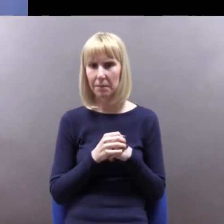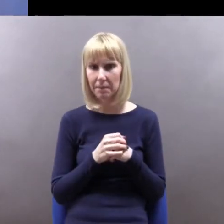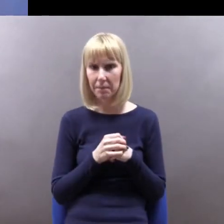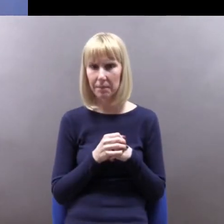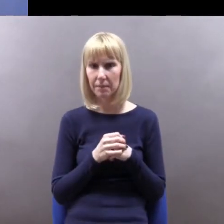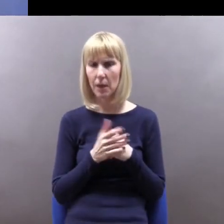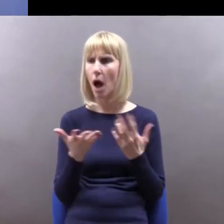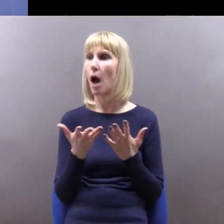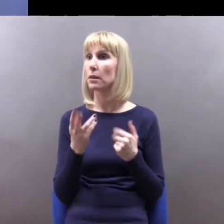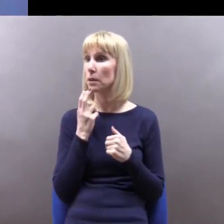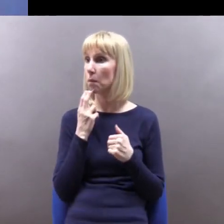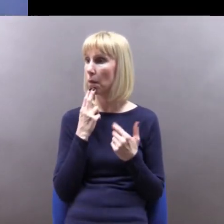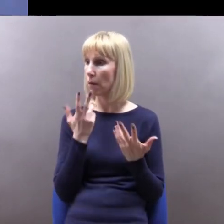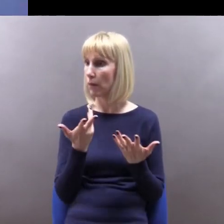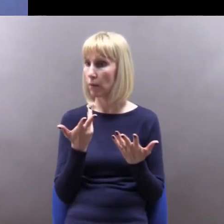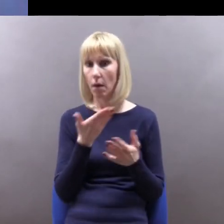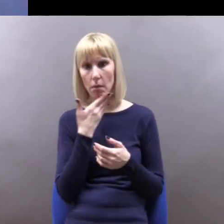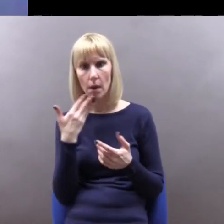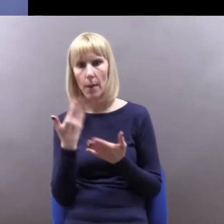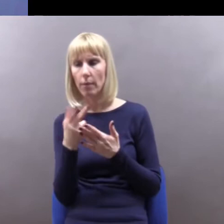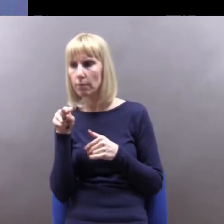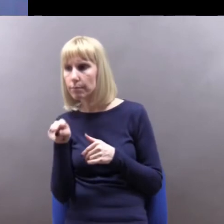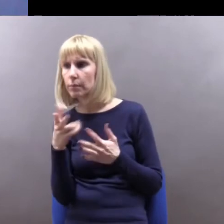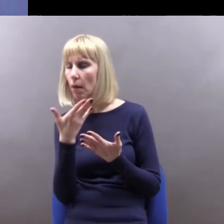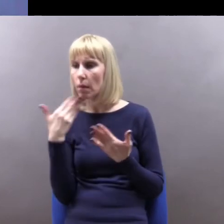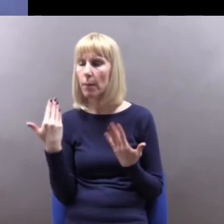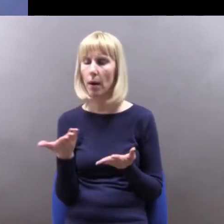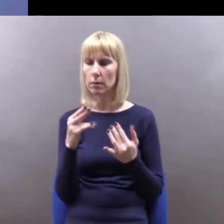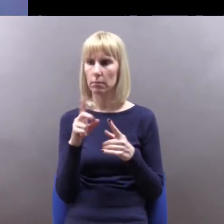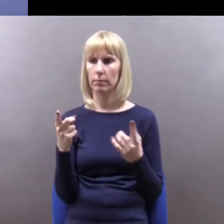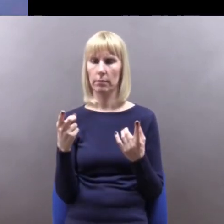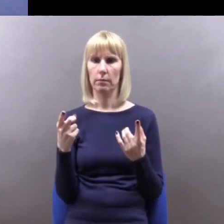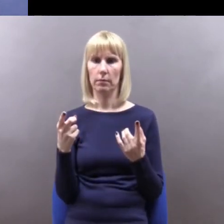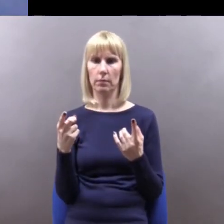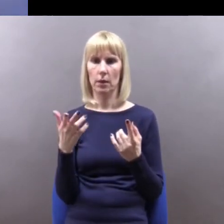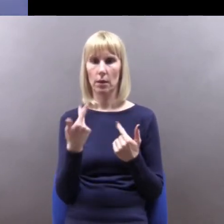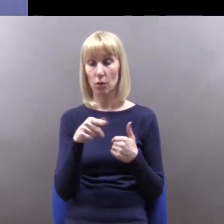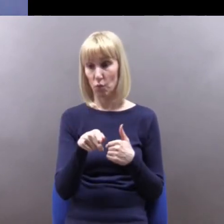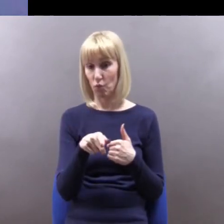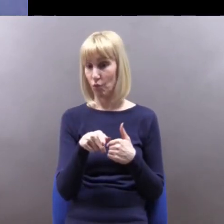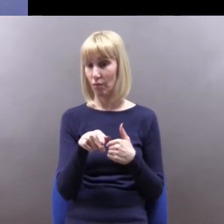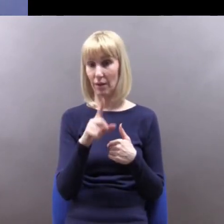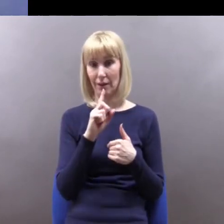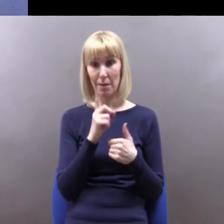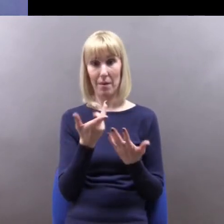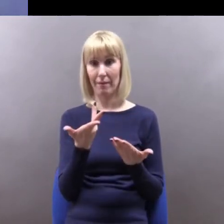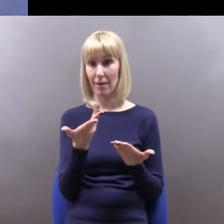ten ładowarka? No nie ma, tego nie ma, tamtego nie ma. No i niestety, ale się człowiek nie dostaje